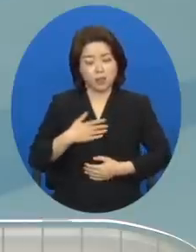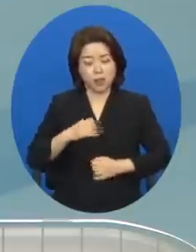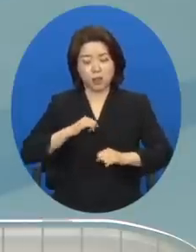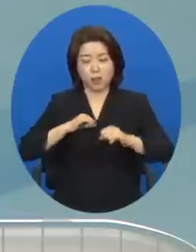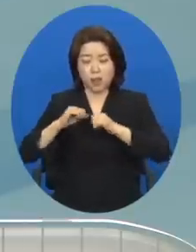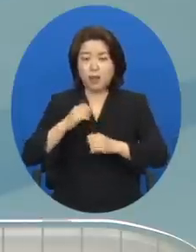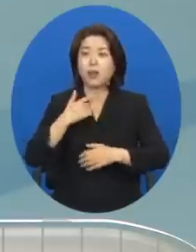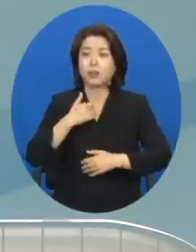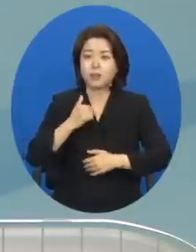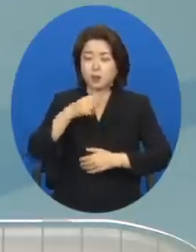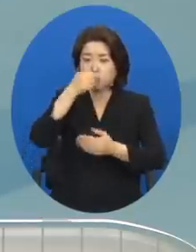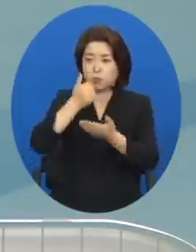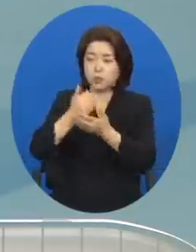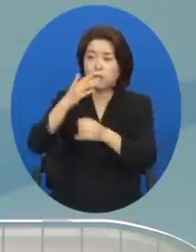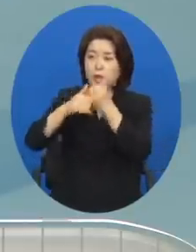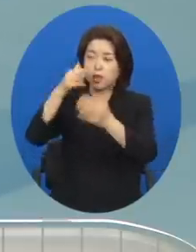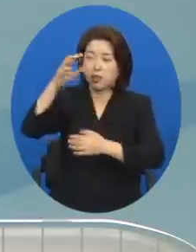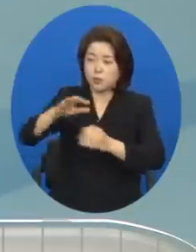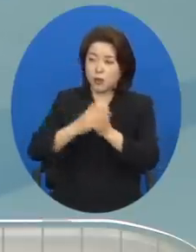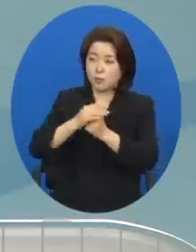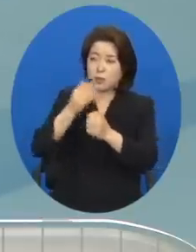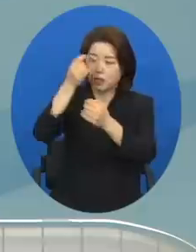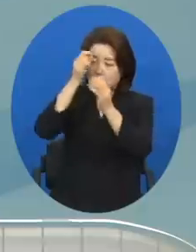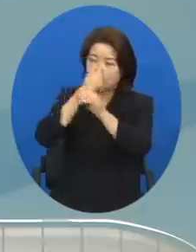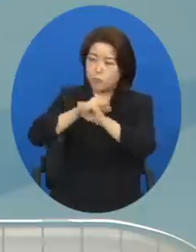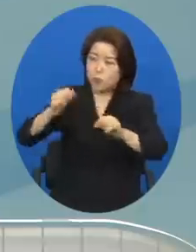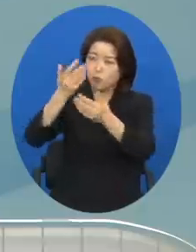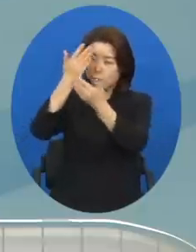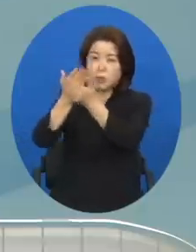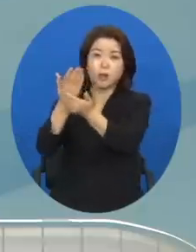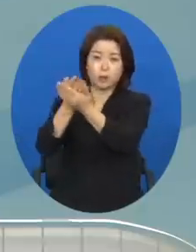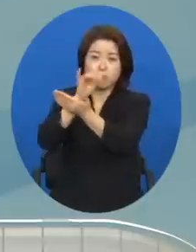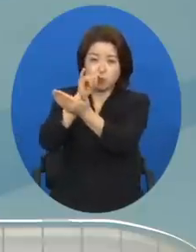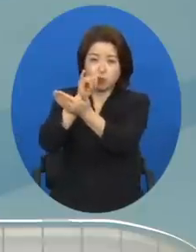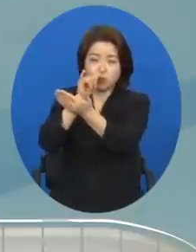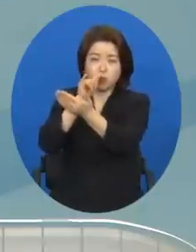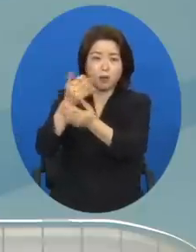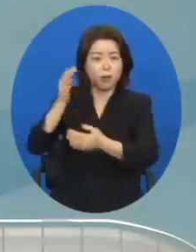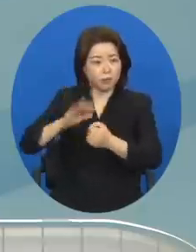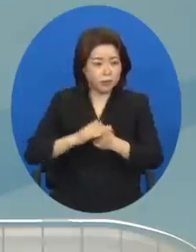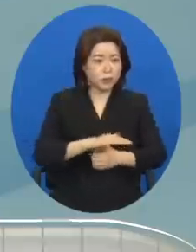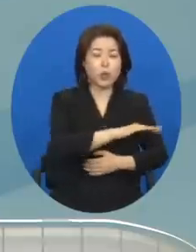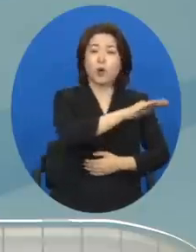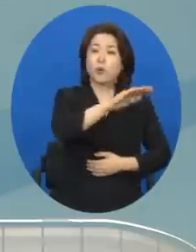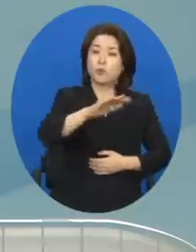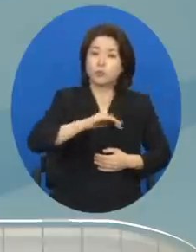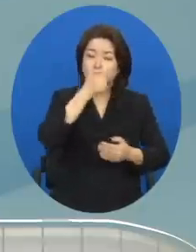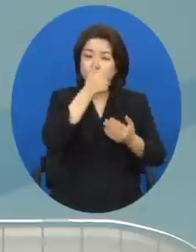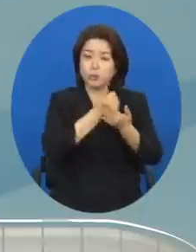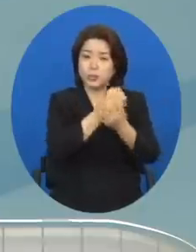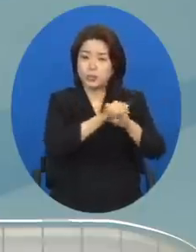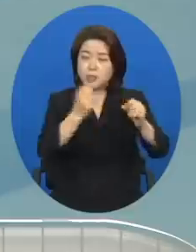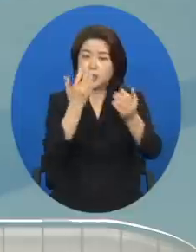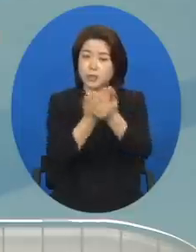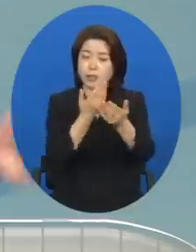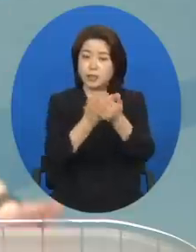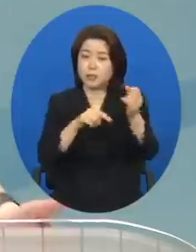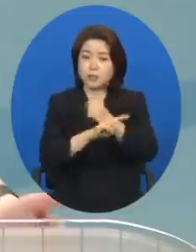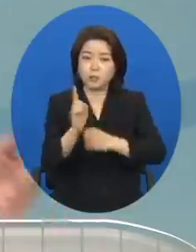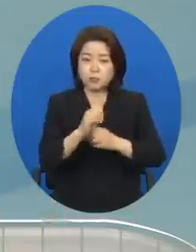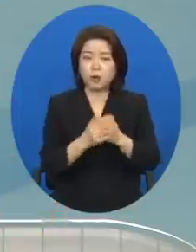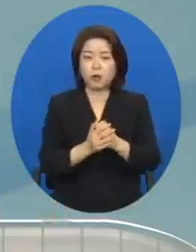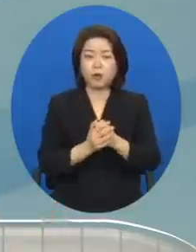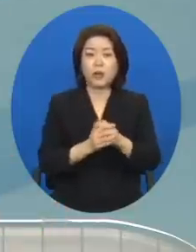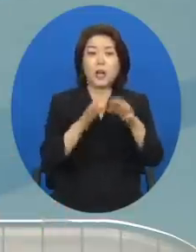하나님께 나가서 용서해 달라고 기도하였죠. 그런데 우리 죄를 사하여 달라는 말은 무슨 뜻이에요? 김